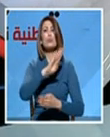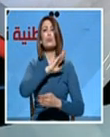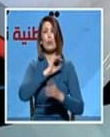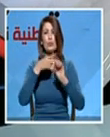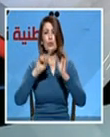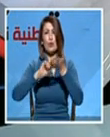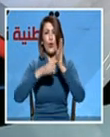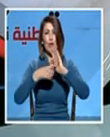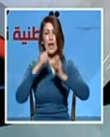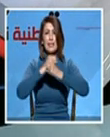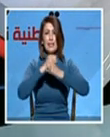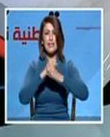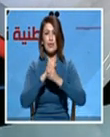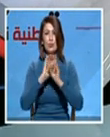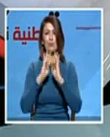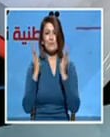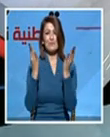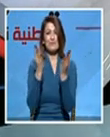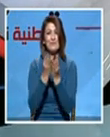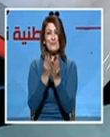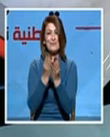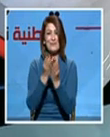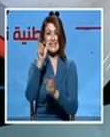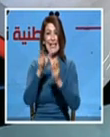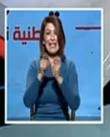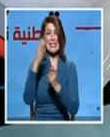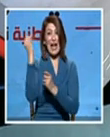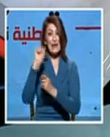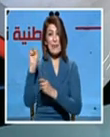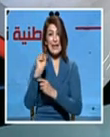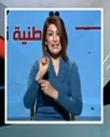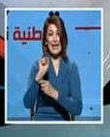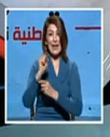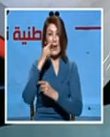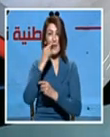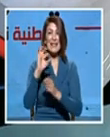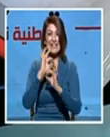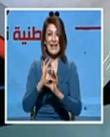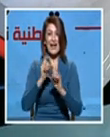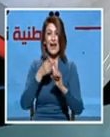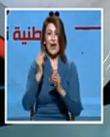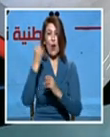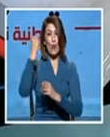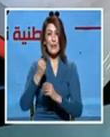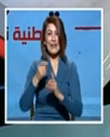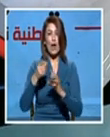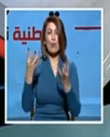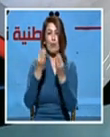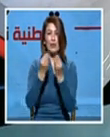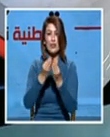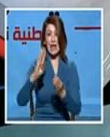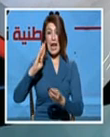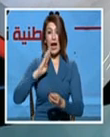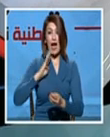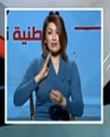لابسين الكسوه الكل الكسوه اللي هي ماهيش اللون الابيض الخضراء والزرقاء والحمراء والبيضاء فهمت احنا عسكر الصحه وهما عسكر